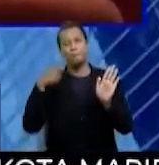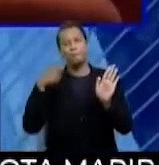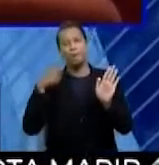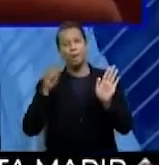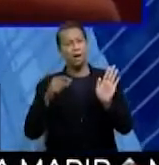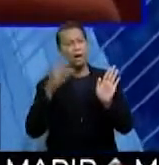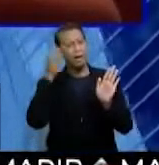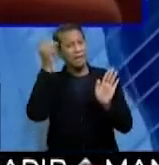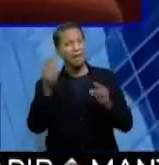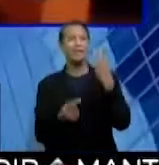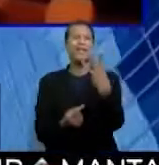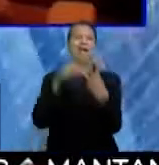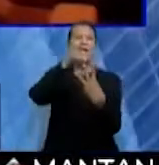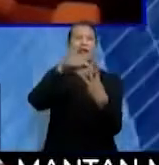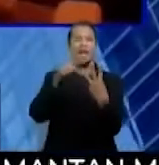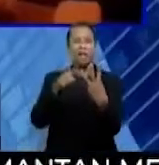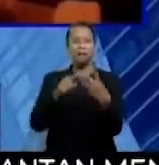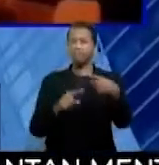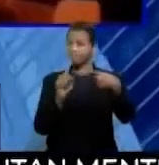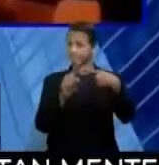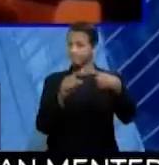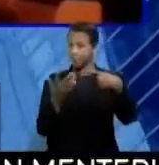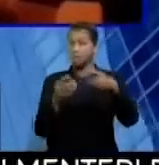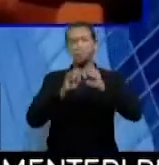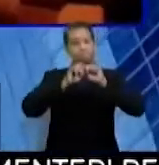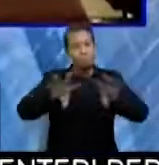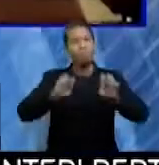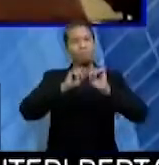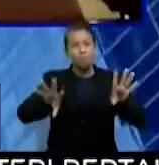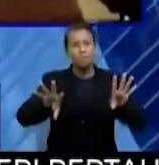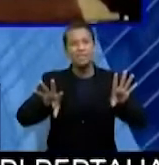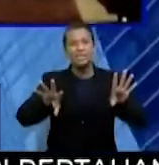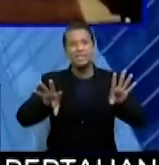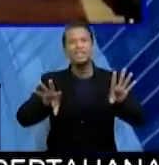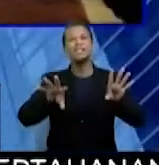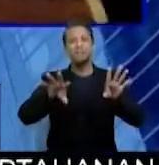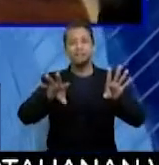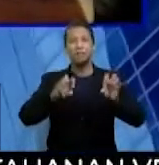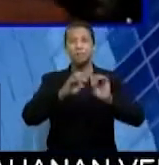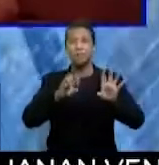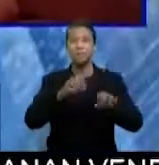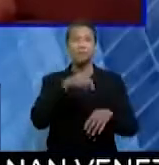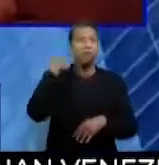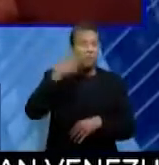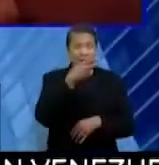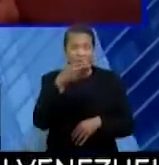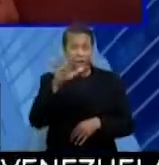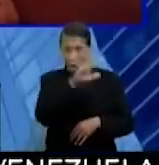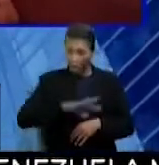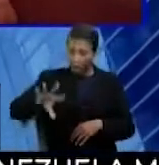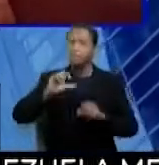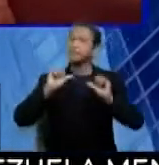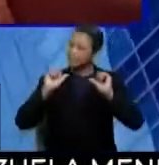skema pertama adalah skema promosi, yaitu untuk mendukung promosi dari film-film Indonesia yang sudah siap tayang. Jadi pas